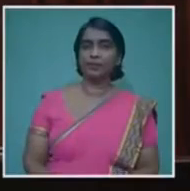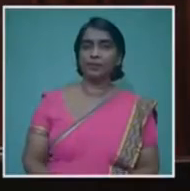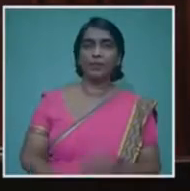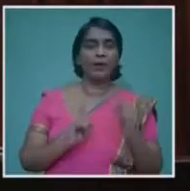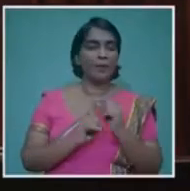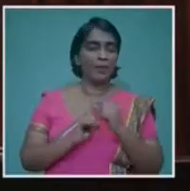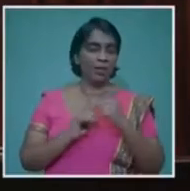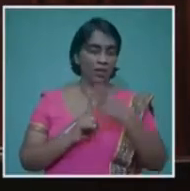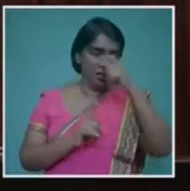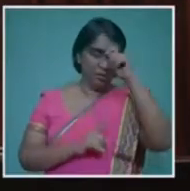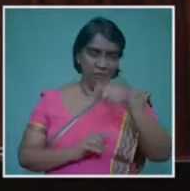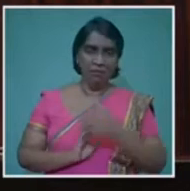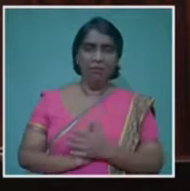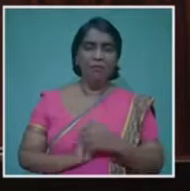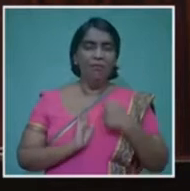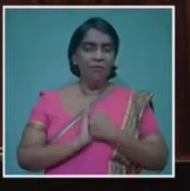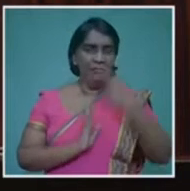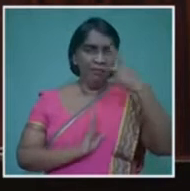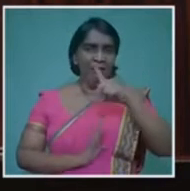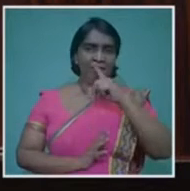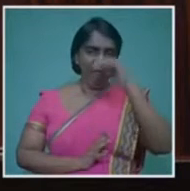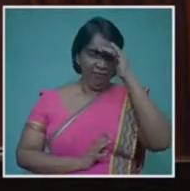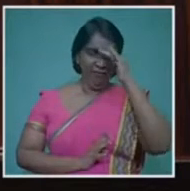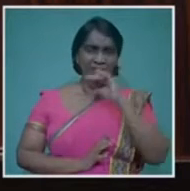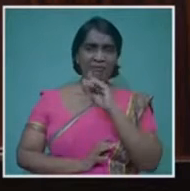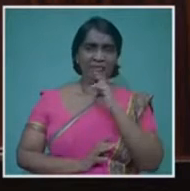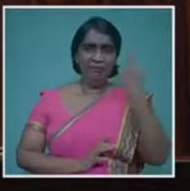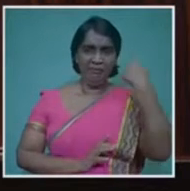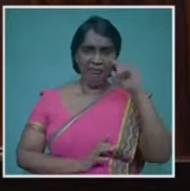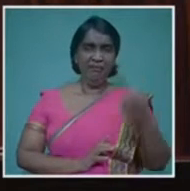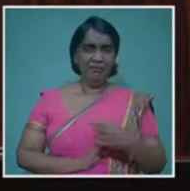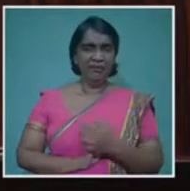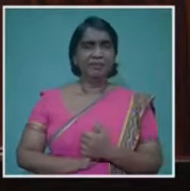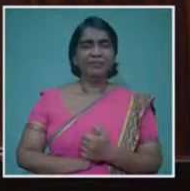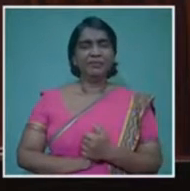ප්‍රේමනාත් දොළොස්වෙනිතුම නියෝජ කතානකතුමනි,